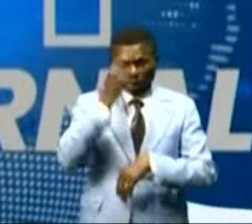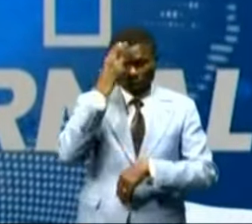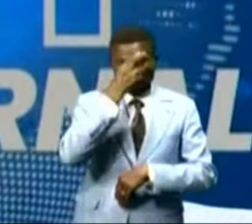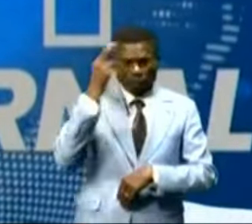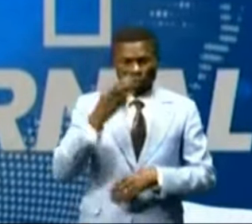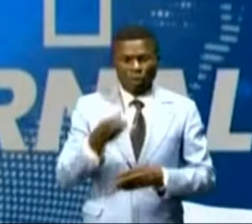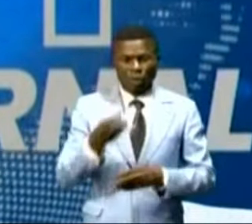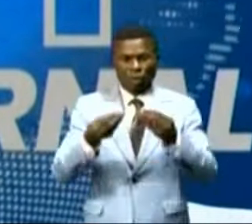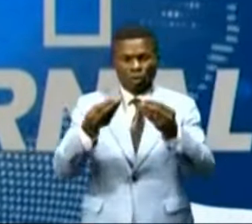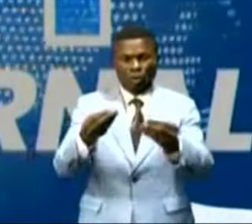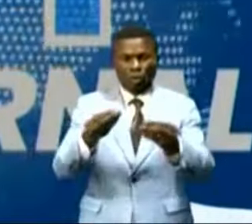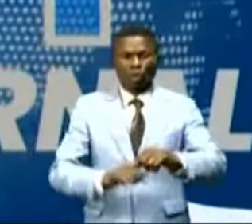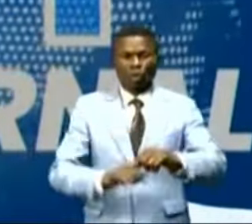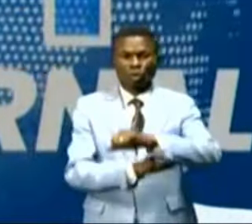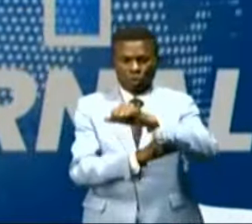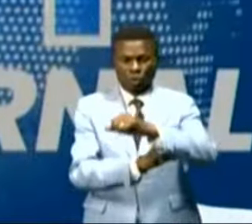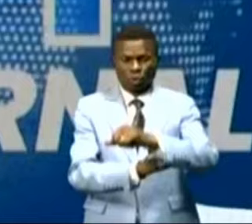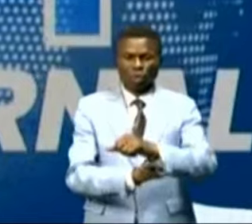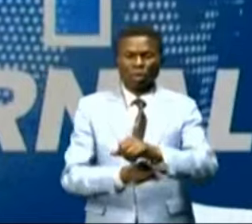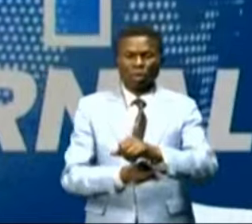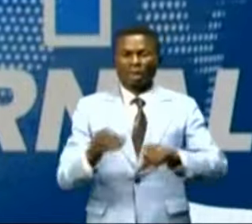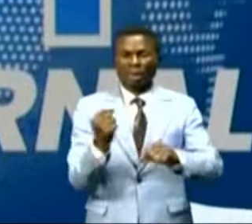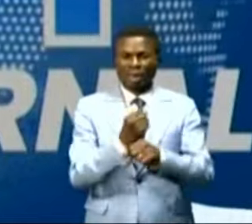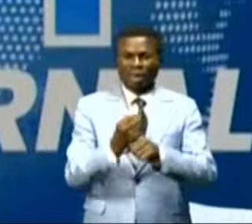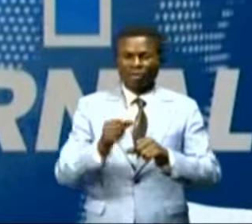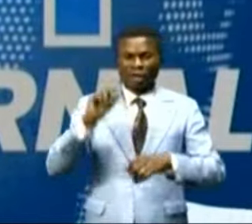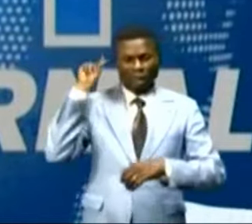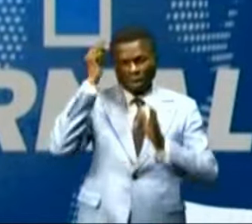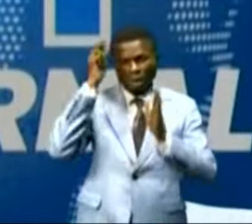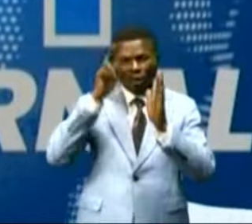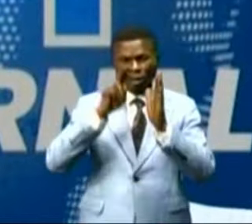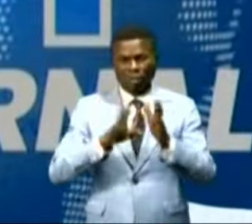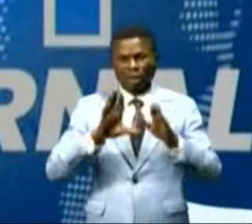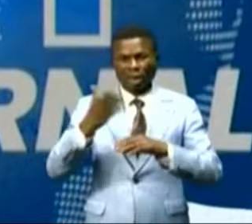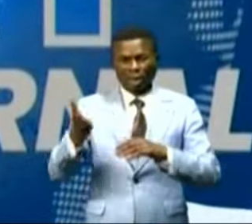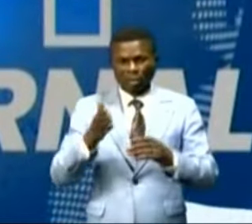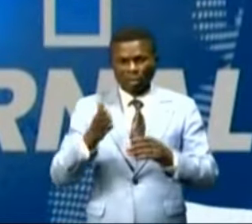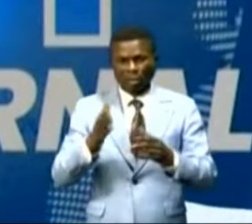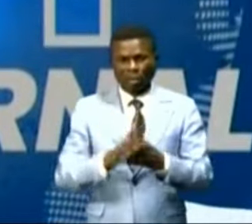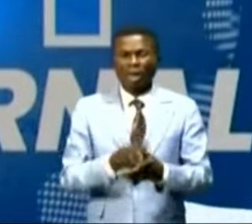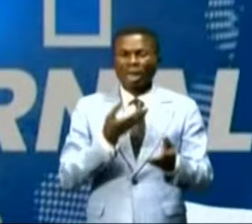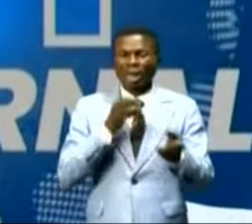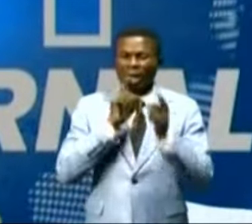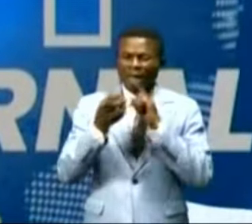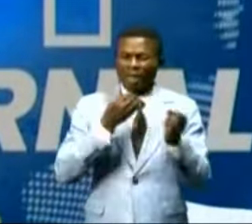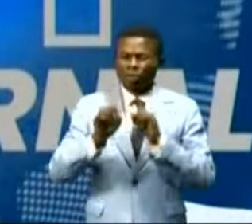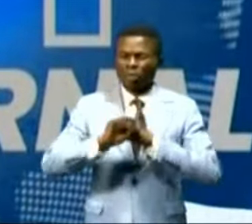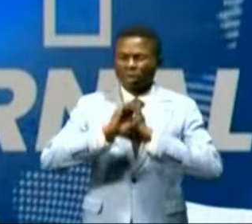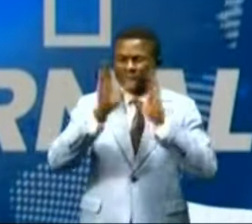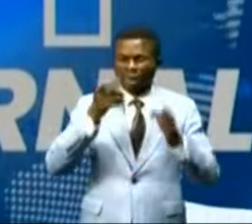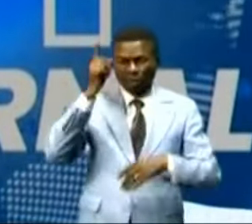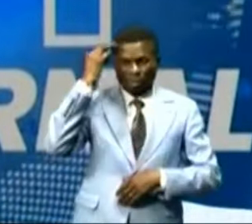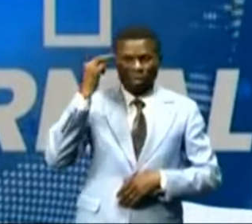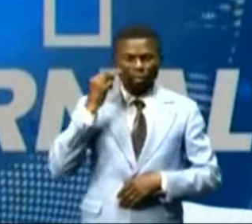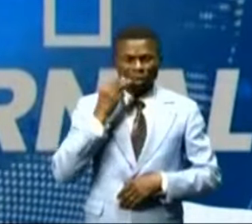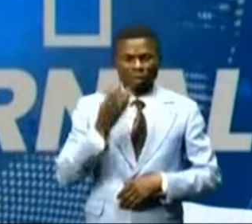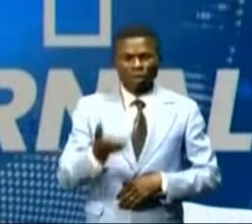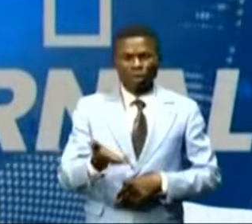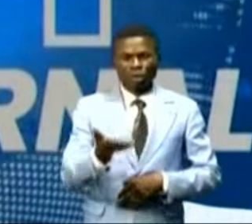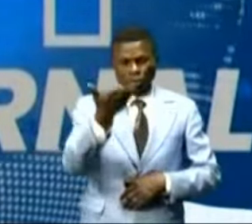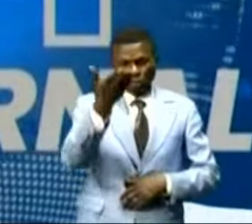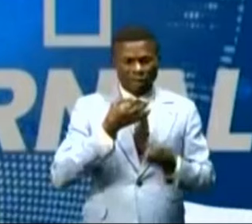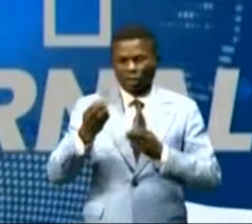accordé son soutien à l'action gouvernementale après avoir été édifiée par le numéro 1 du gouvernement. Françoise